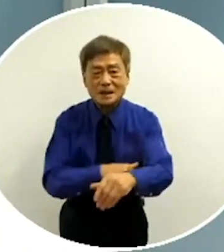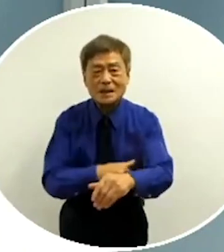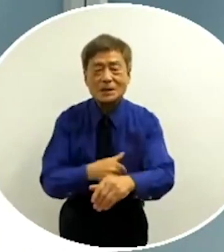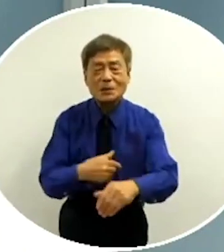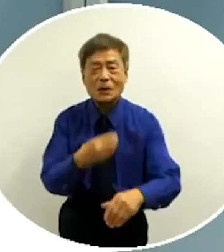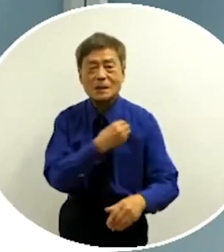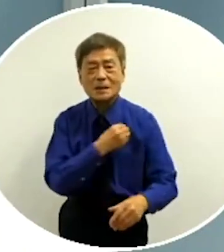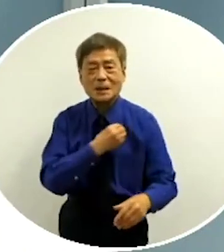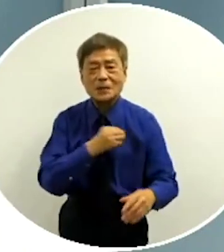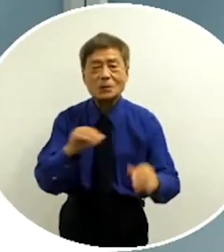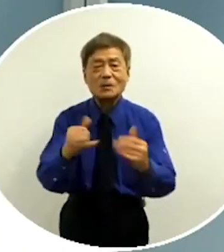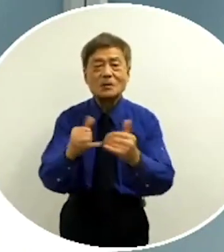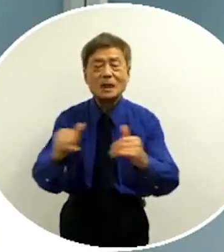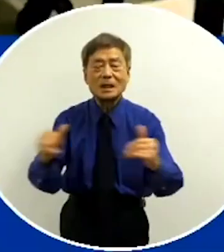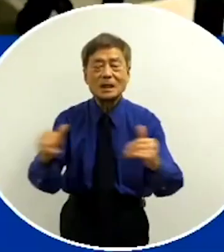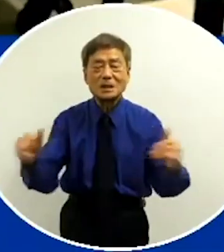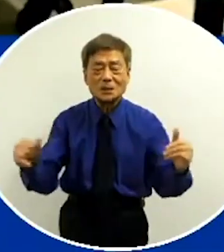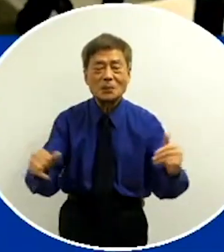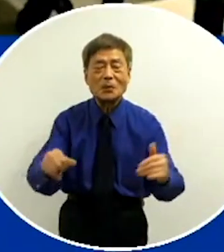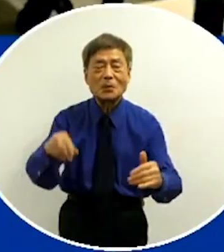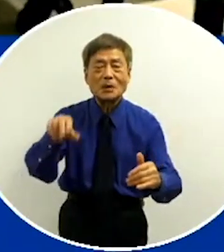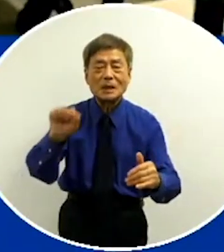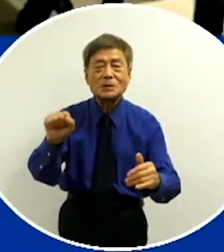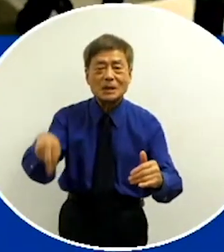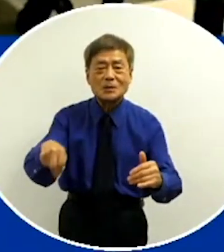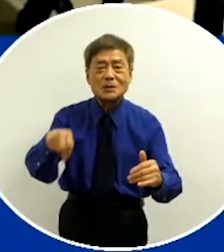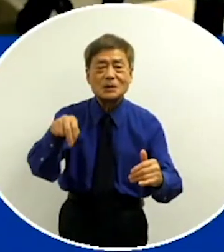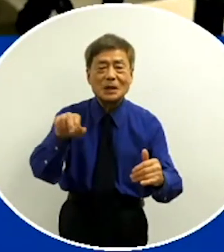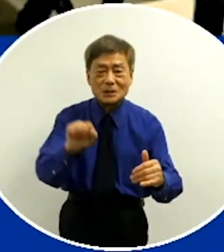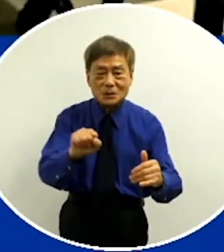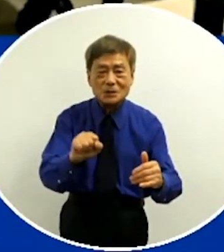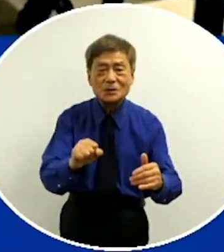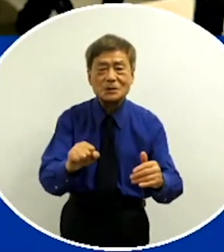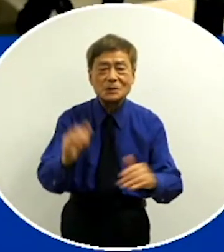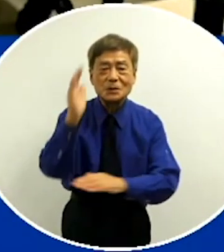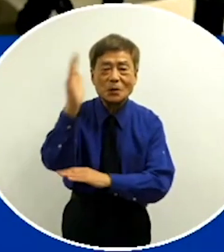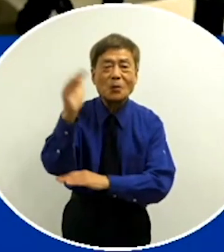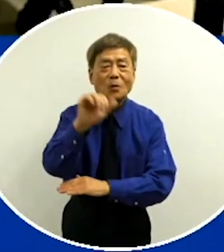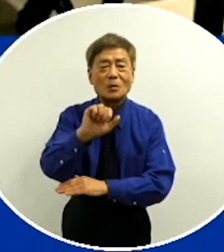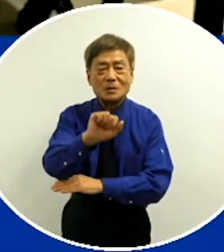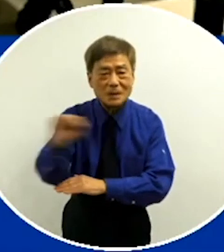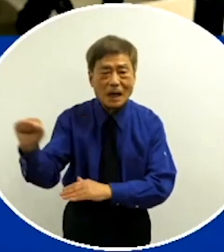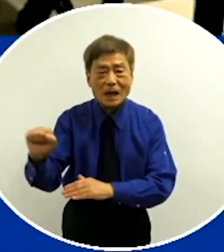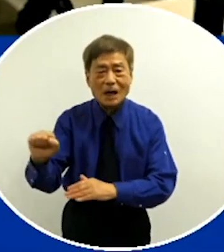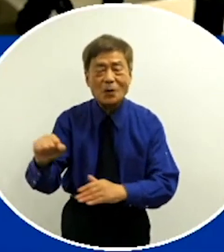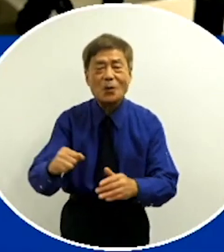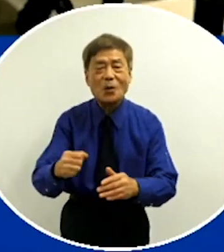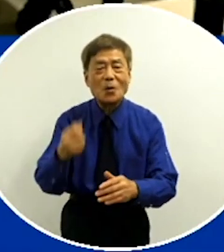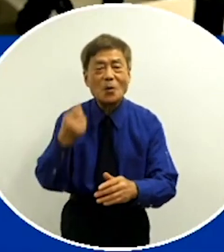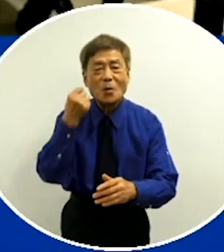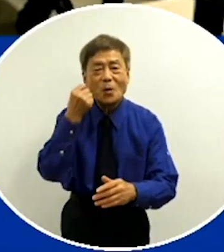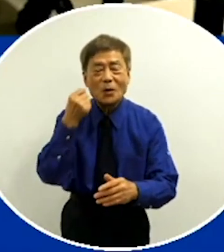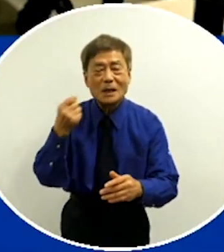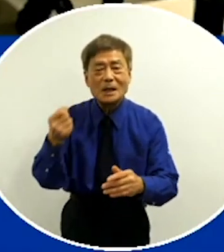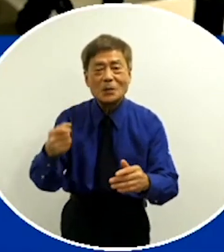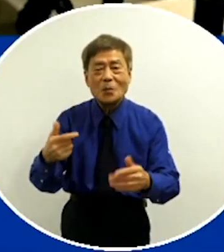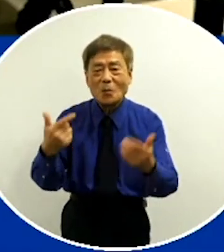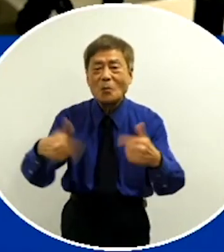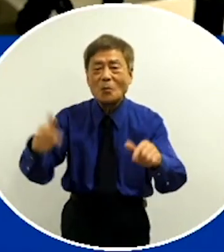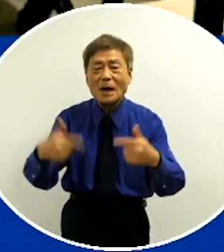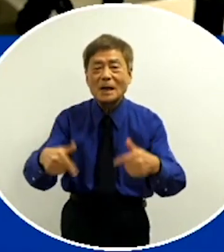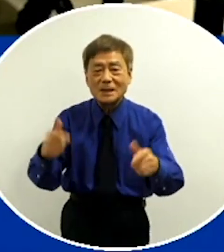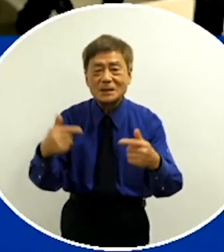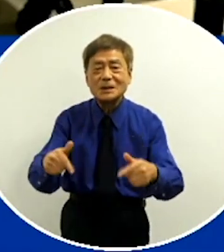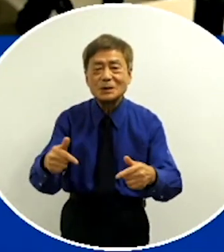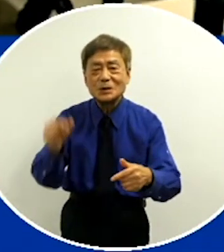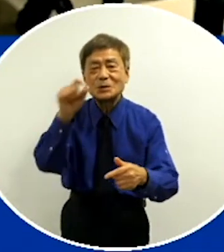発信について学ぶ sns 講座というのをつき1回定例道を行っています開催はこれで